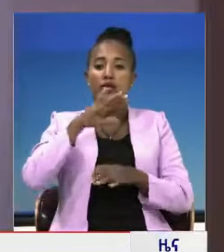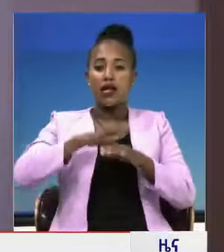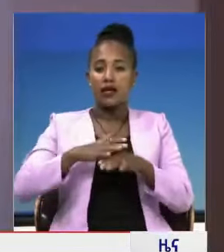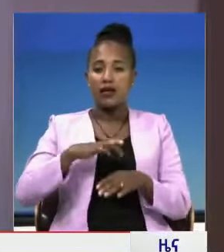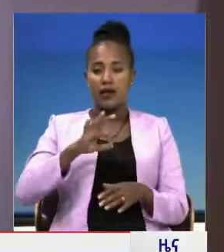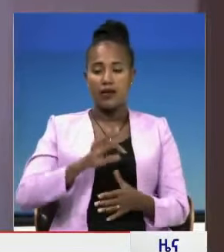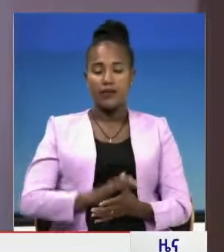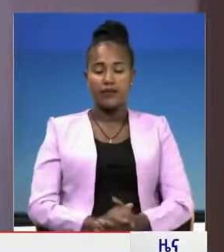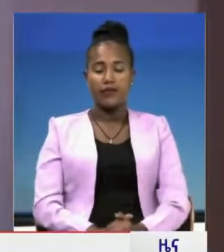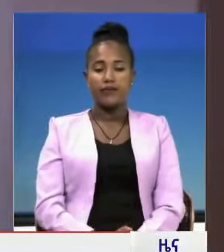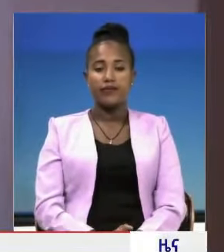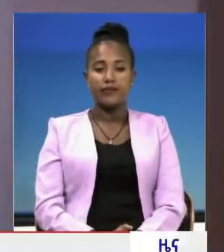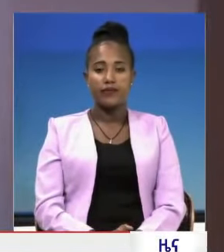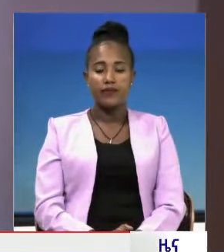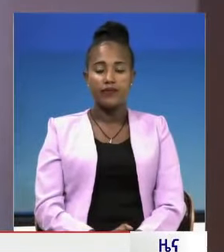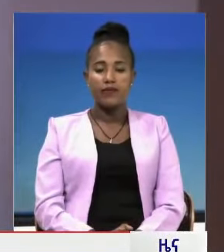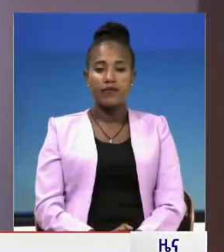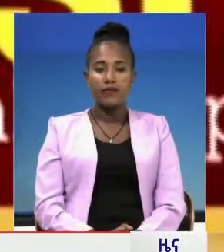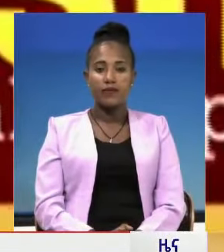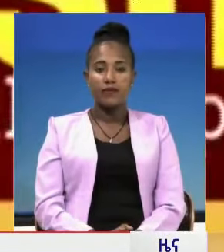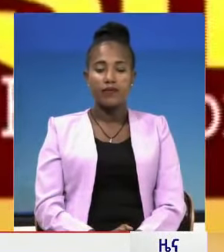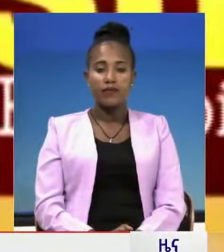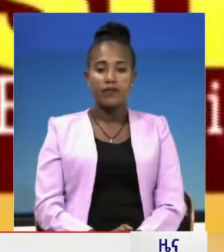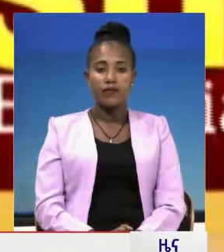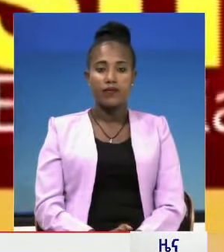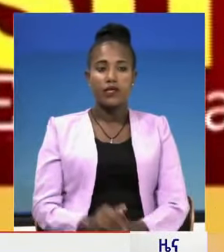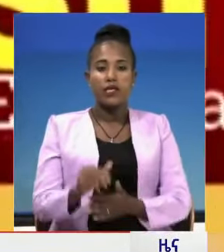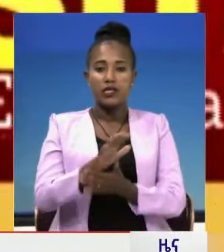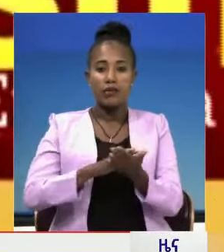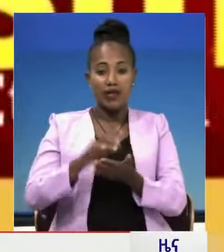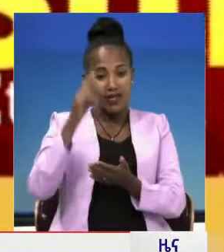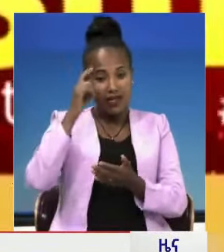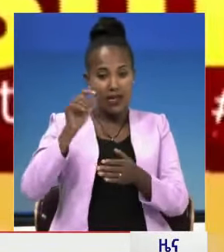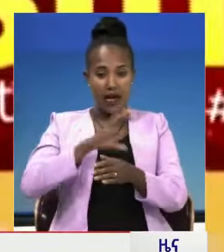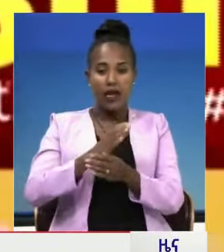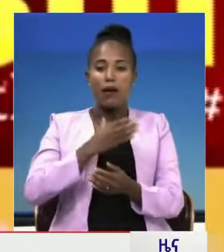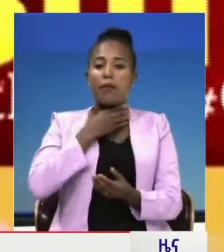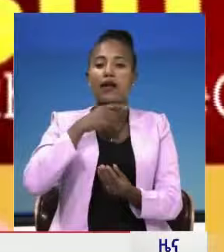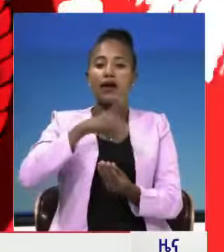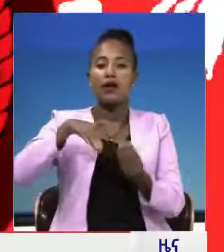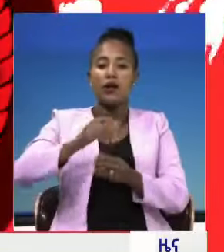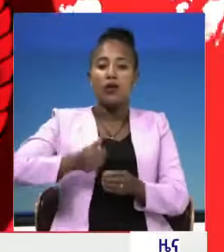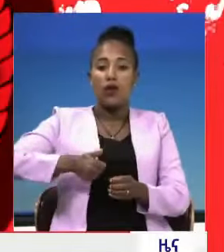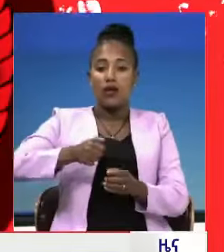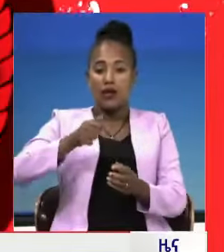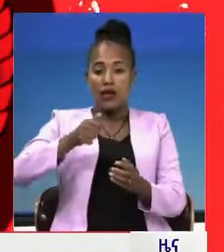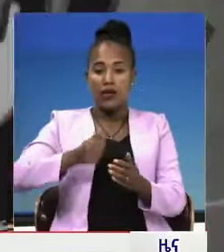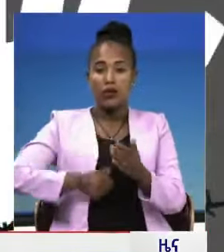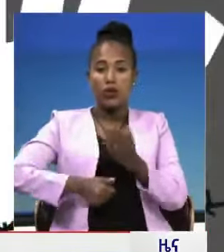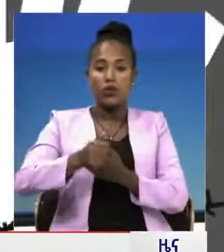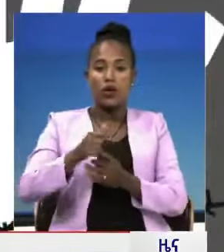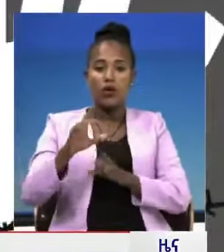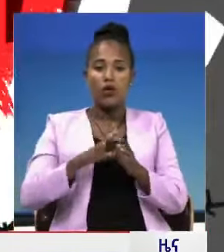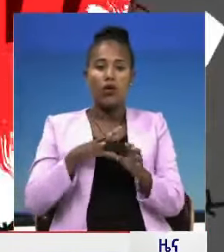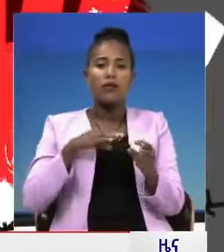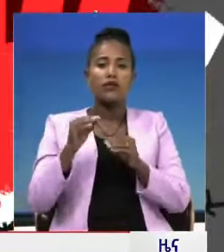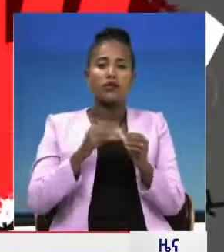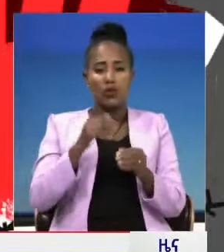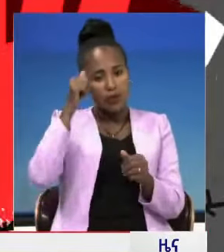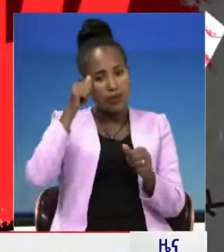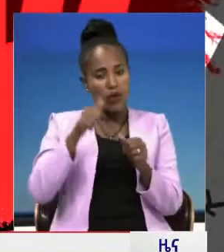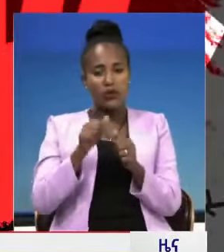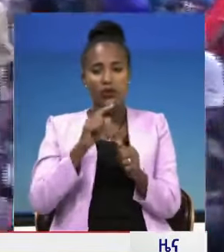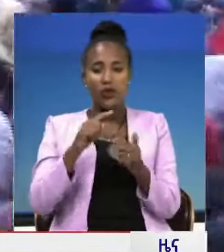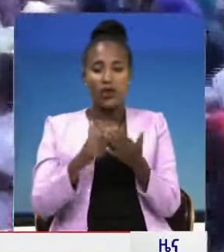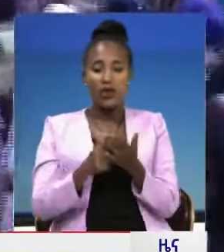ይገኛል። This results in psychosocial depression. አሸባሪው የትግራይ ወራሪ ኃይል አማራ ክልልን ዋነኛ የጥቃት ኢላማው አድርጎ መንቀሳቀሱ የሚታወቅ